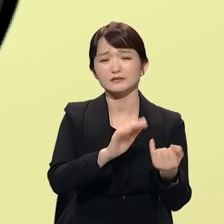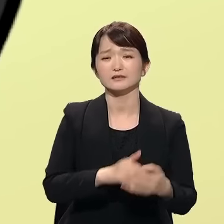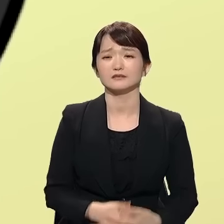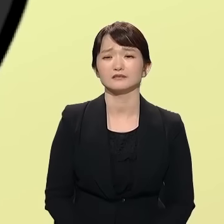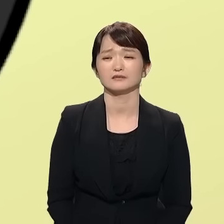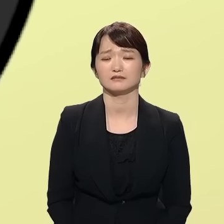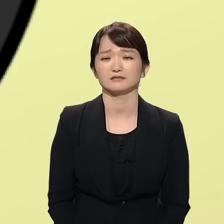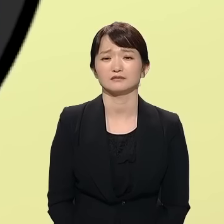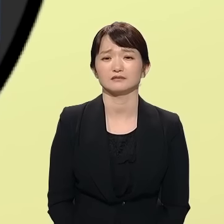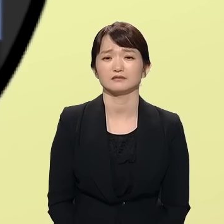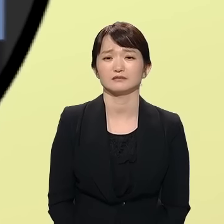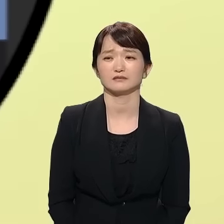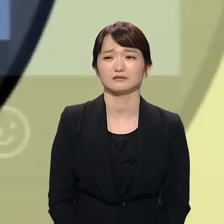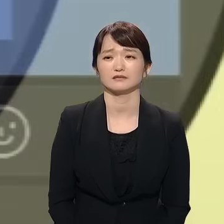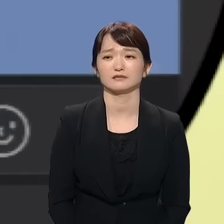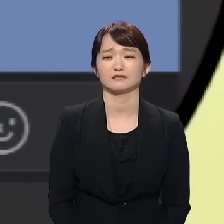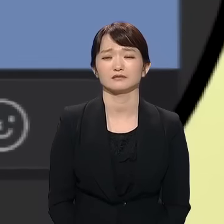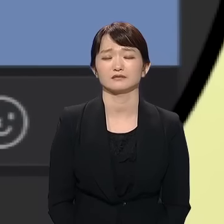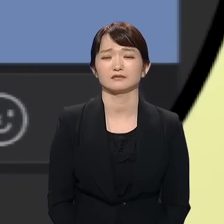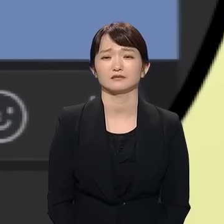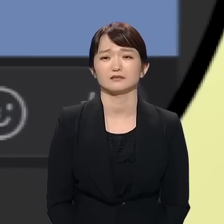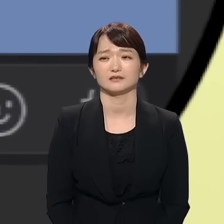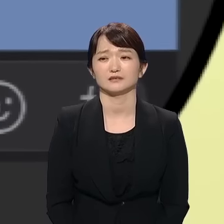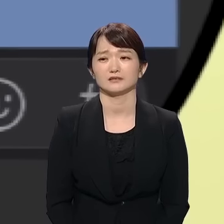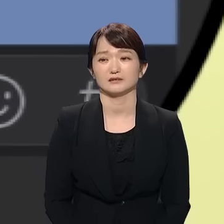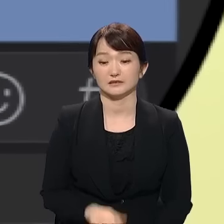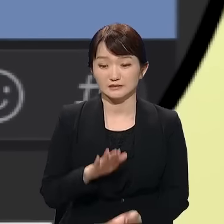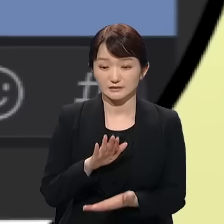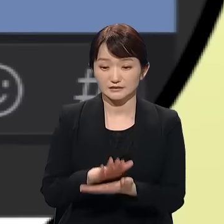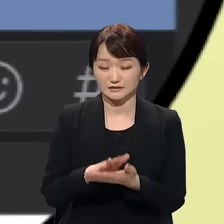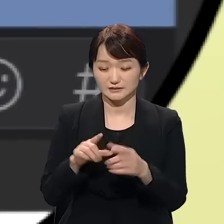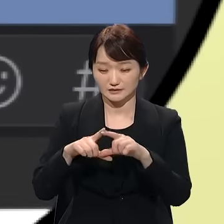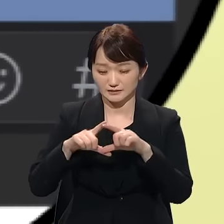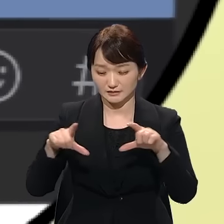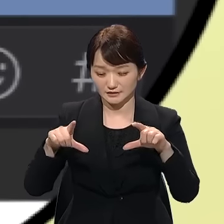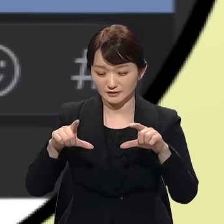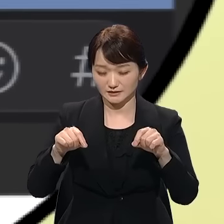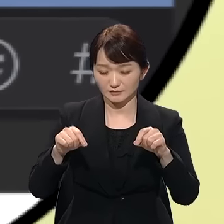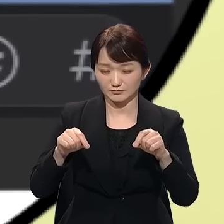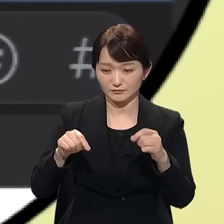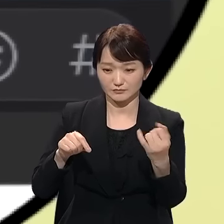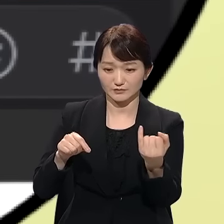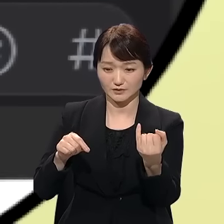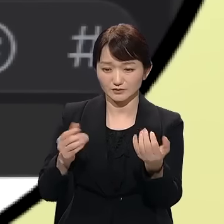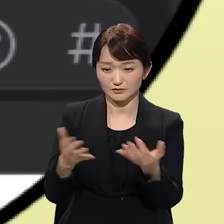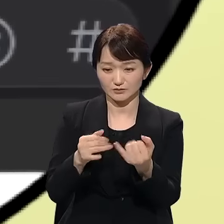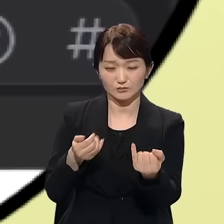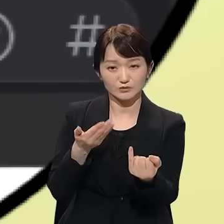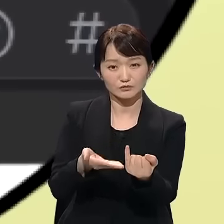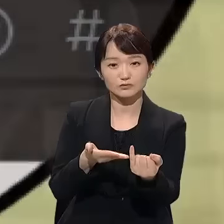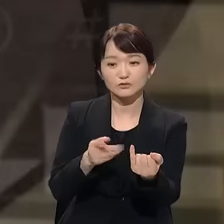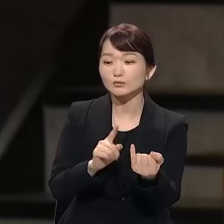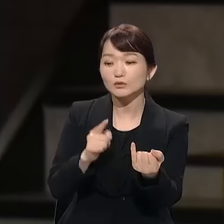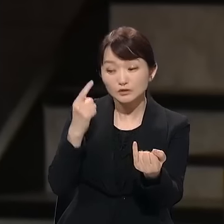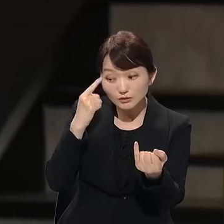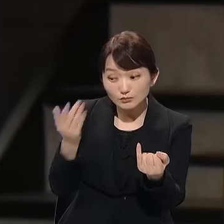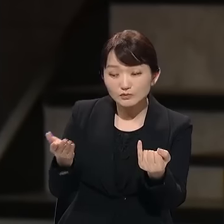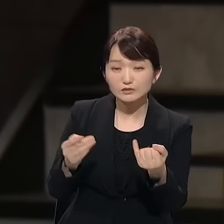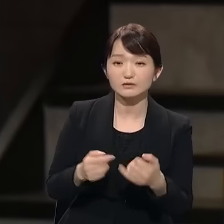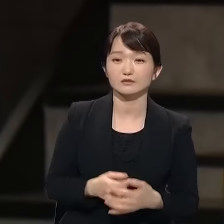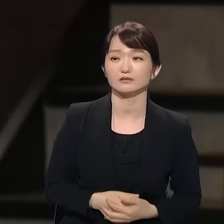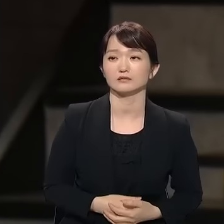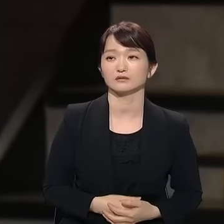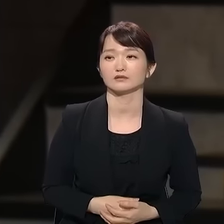적반하장을 한 겁니다 자 아는 그렇다지고 은요네 핫은 당연히 이제 물어봤죠 그랬니 라고 대답을